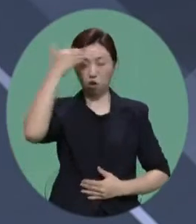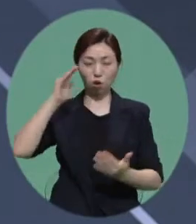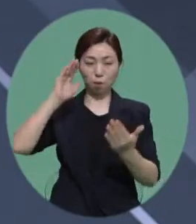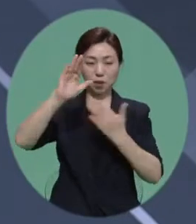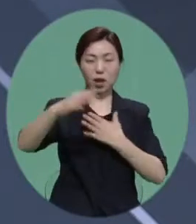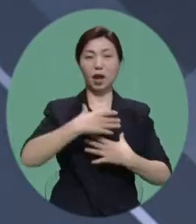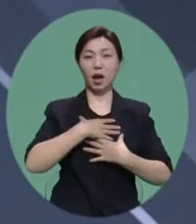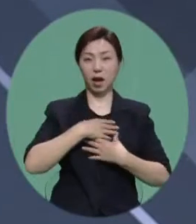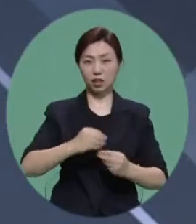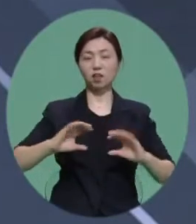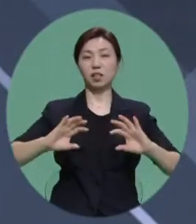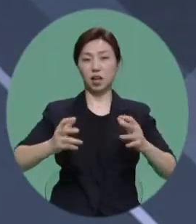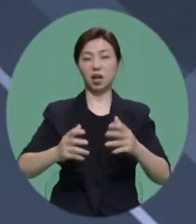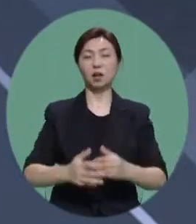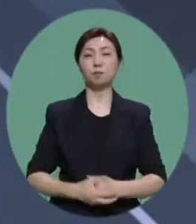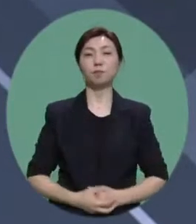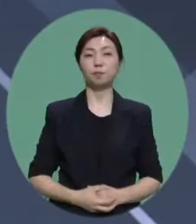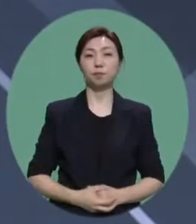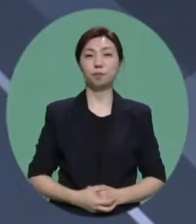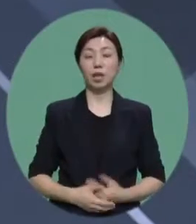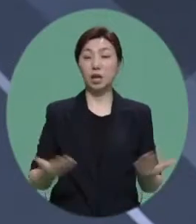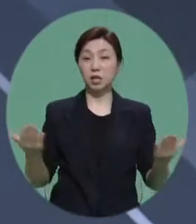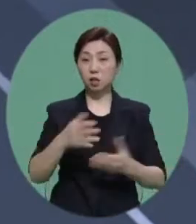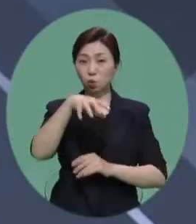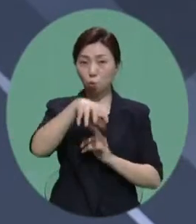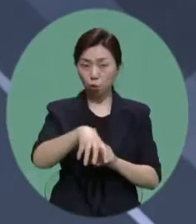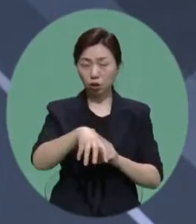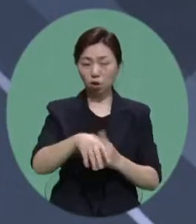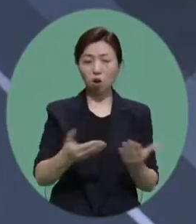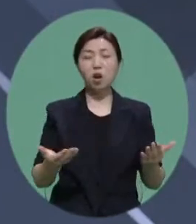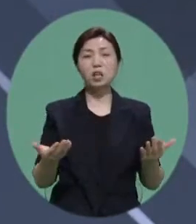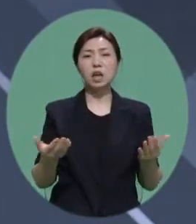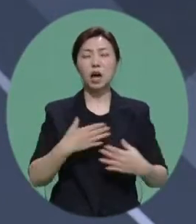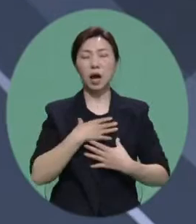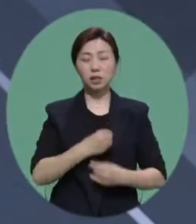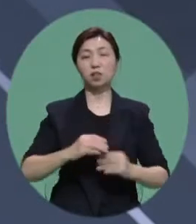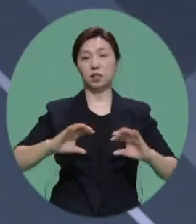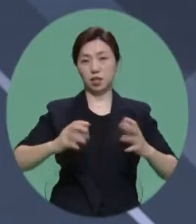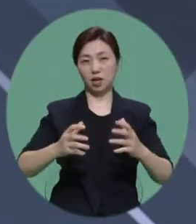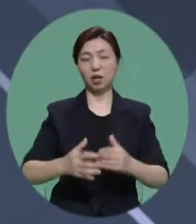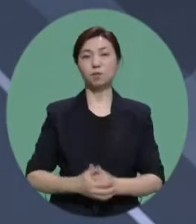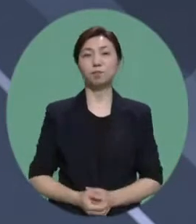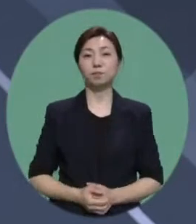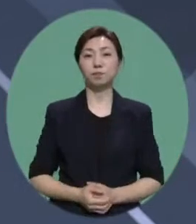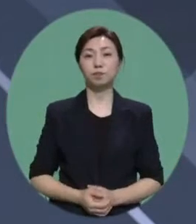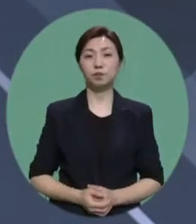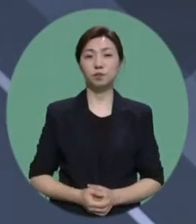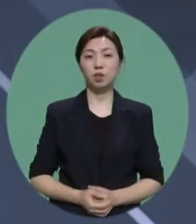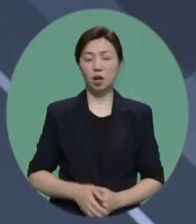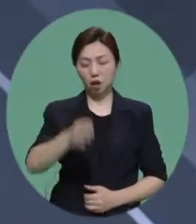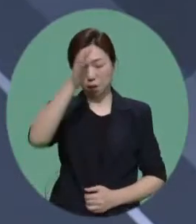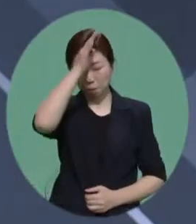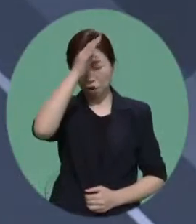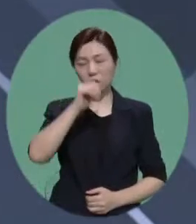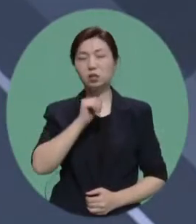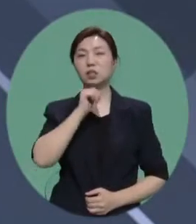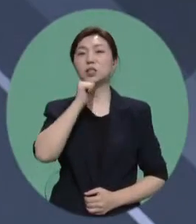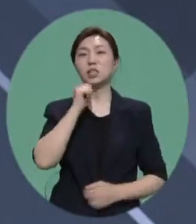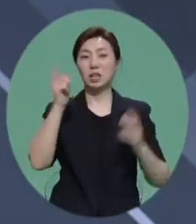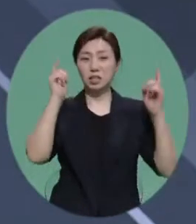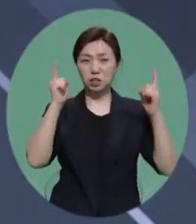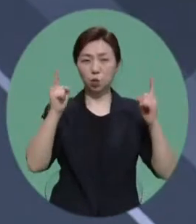나라 또 일터에서 우리 근로자들이 안전한 나라 질병 실업 빈곤 으로부터